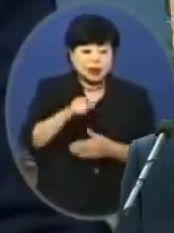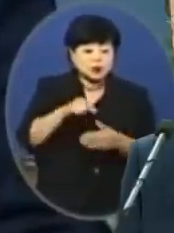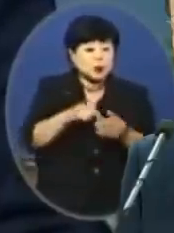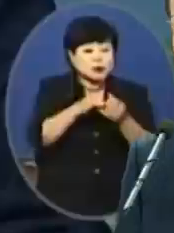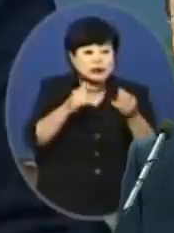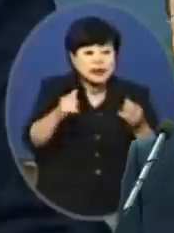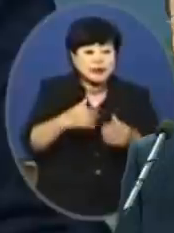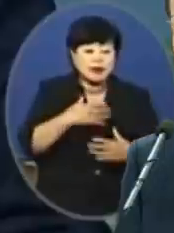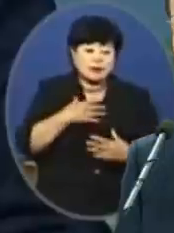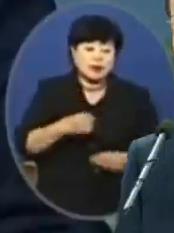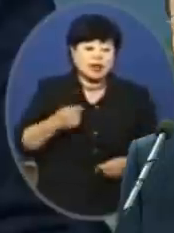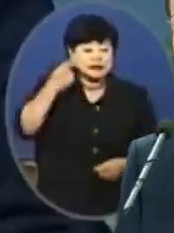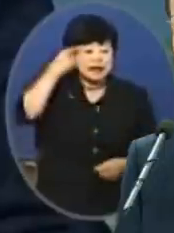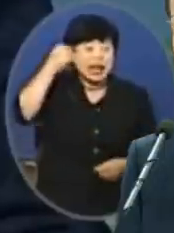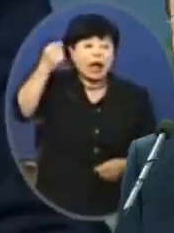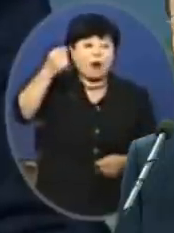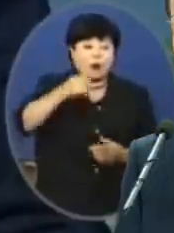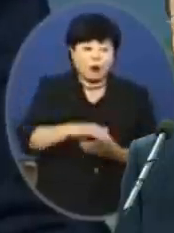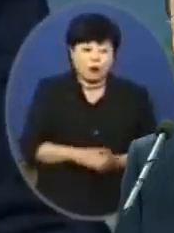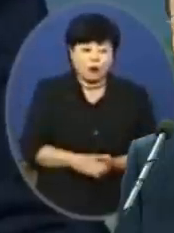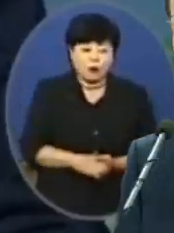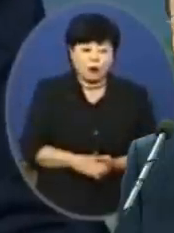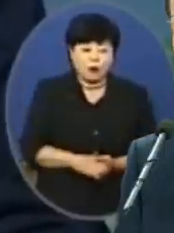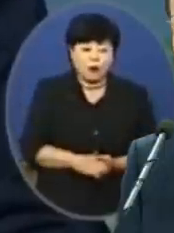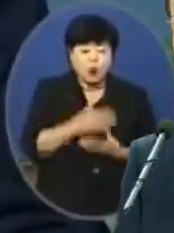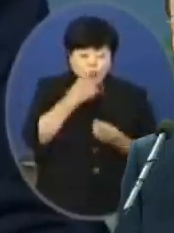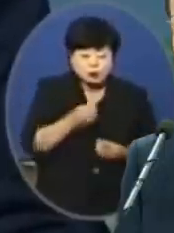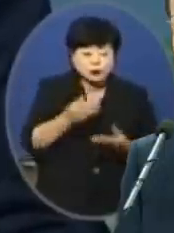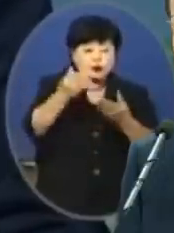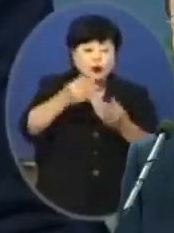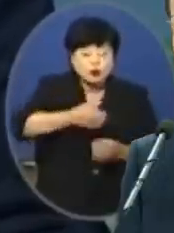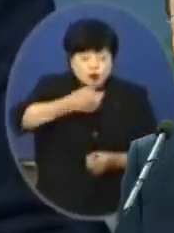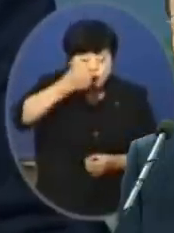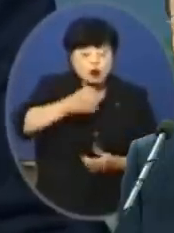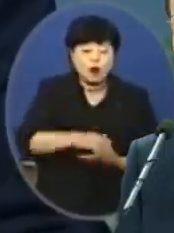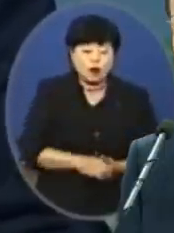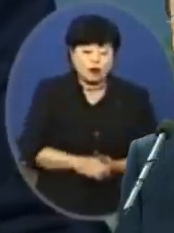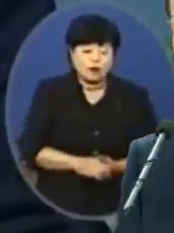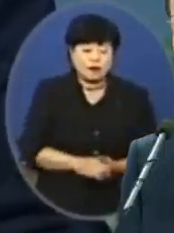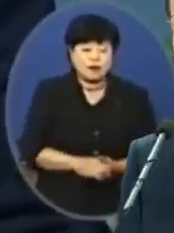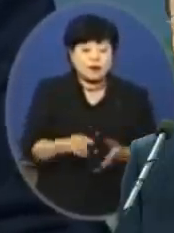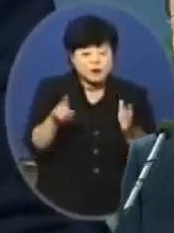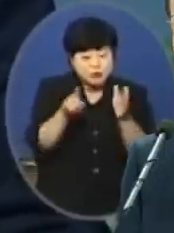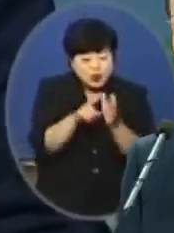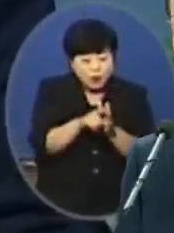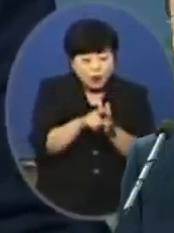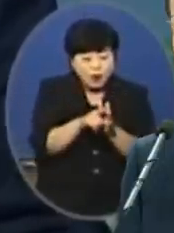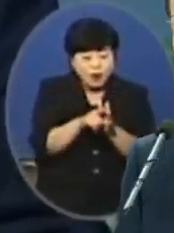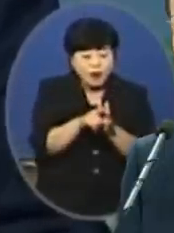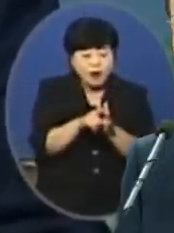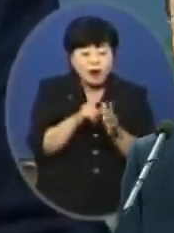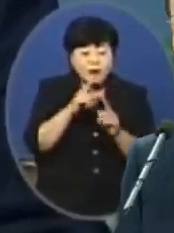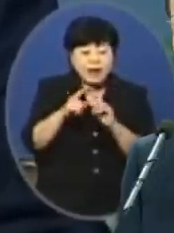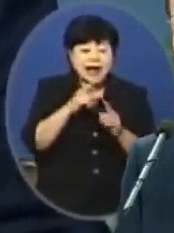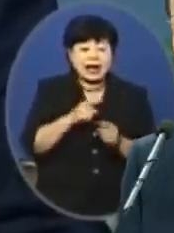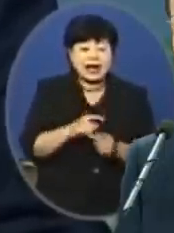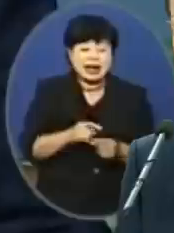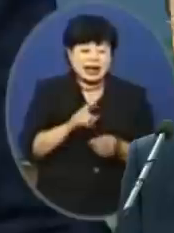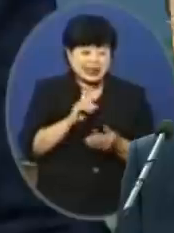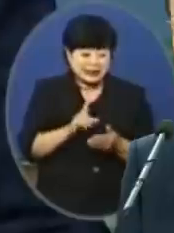속사람이 평안을 생각하고 축복을 꿈꾸고 믿고 말하고